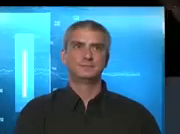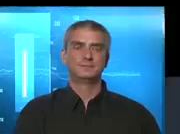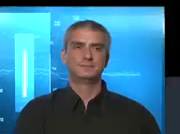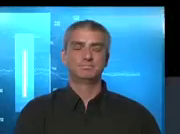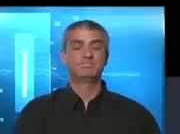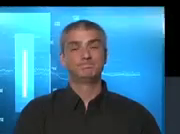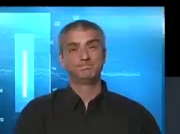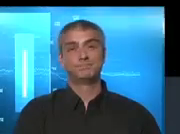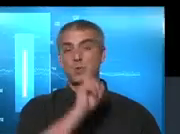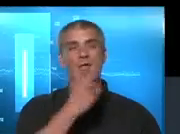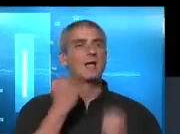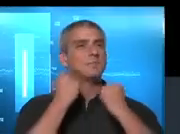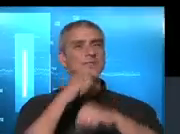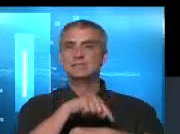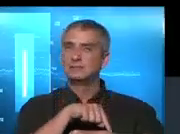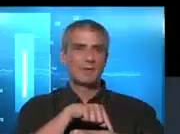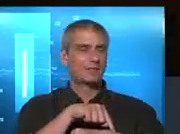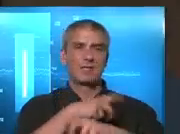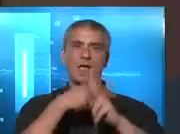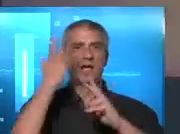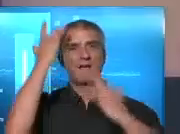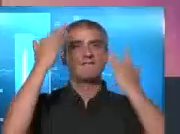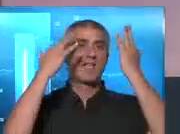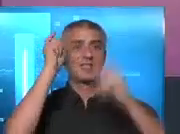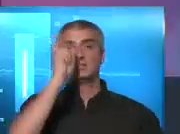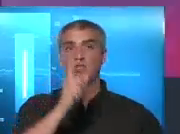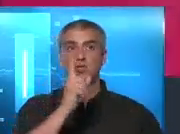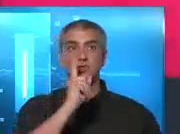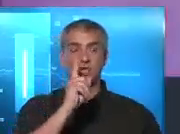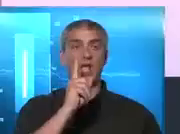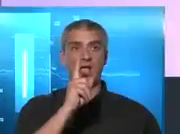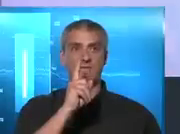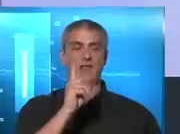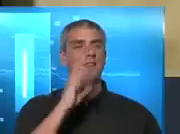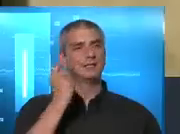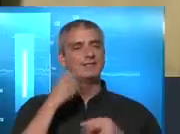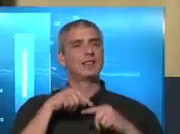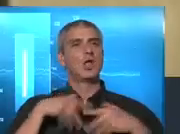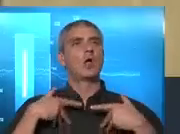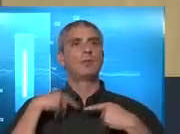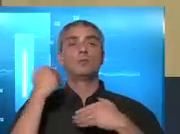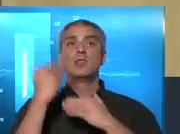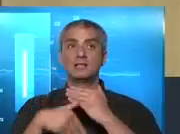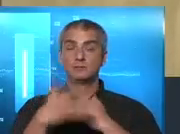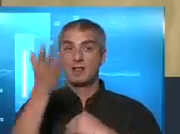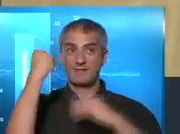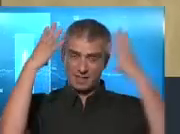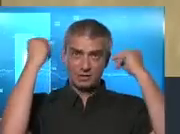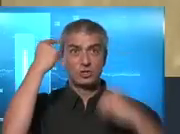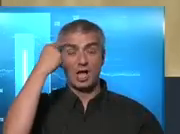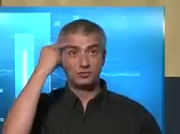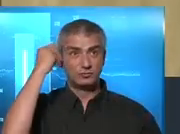אז כנראה המסע בזמן הוא בסך הכל פנטזיה אנושית, אבל נשאיר קצת אופטימיות לסיום. גם לפני איינשטיין